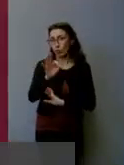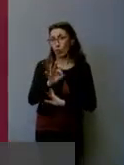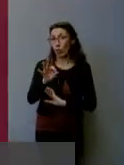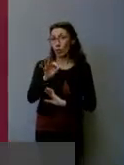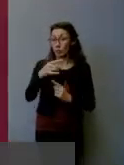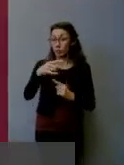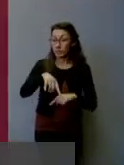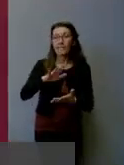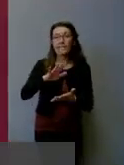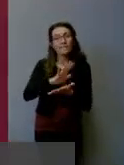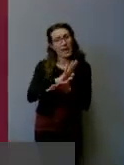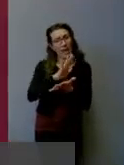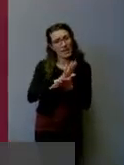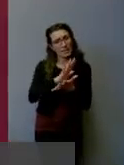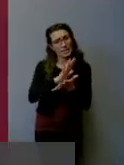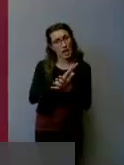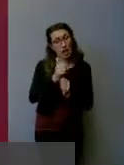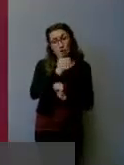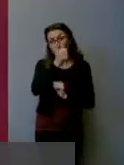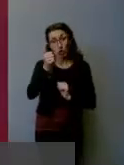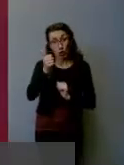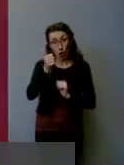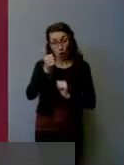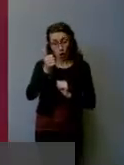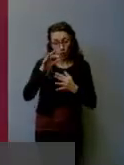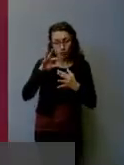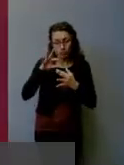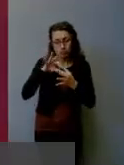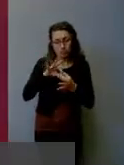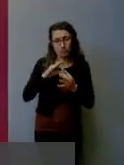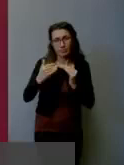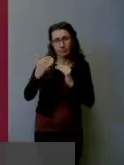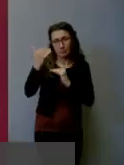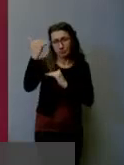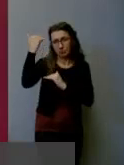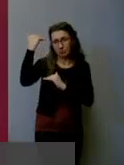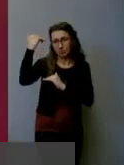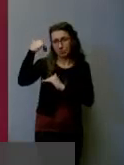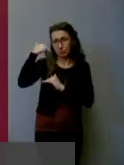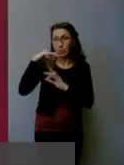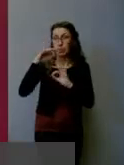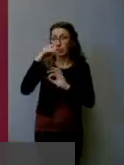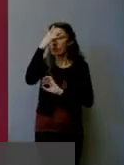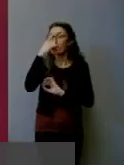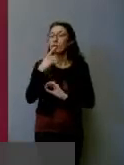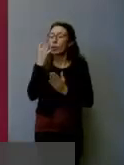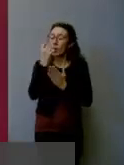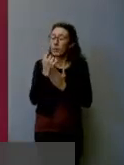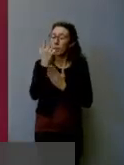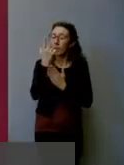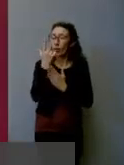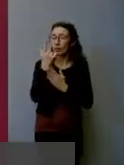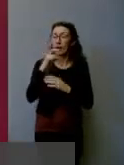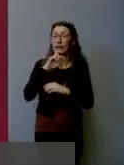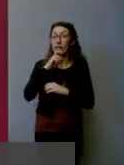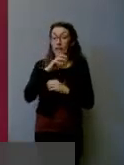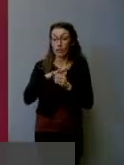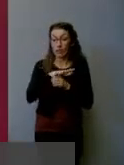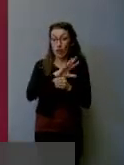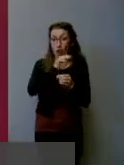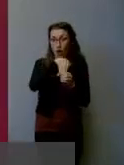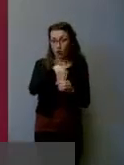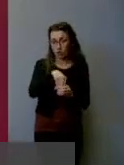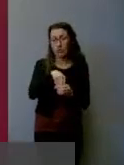festa non riguarderà solo la memoria del passato e la figura chiave dei nonni all'interno della famiglia, ma vuole essere